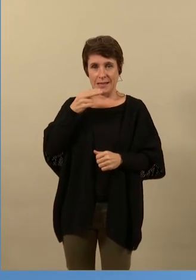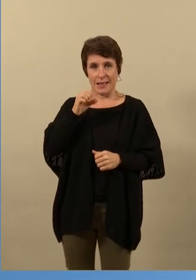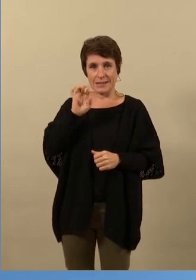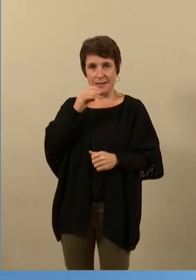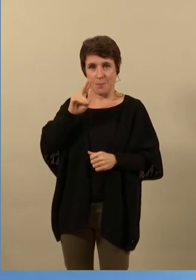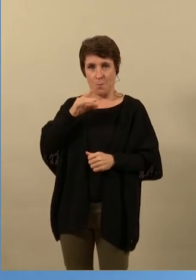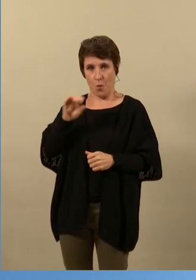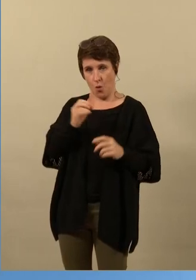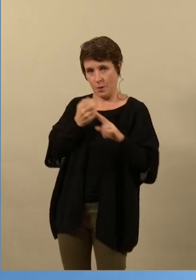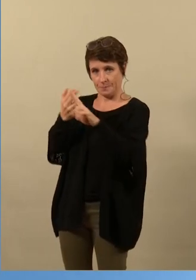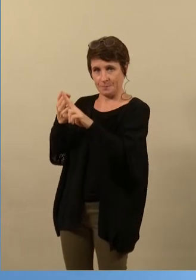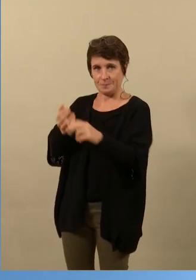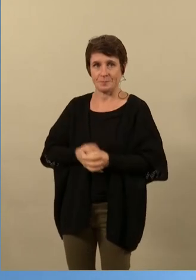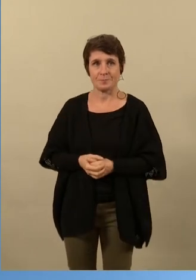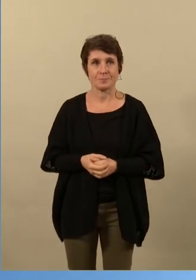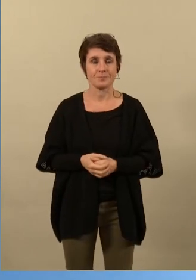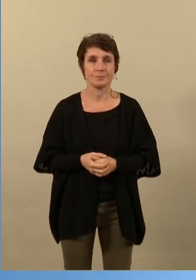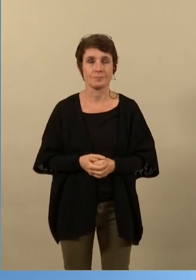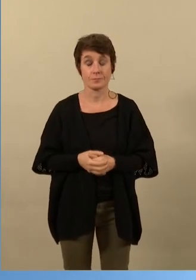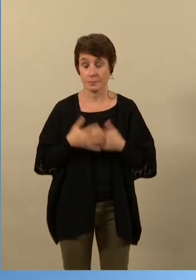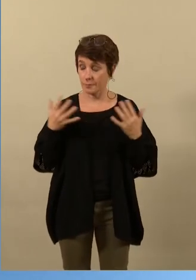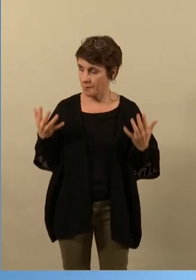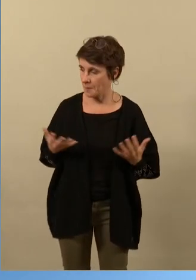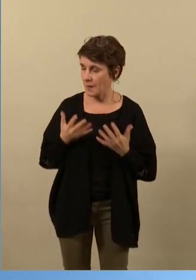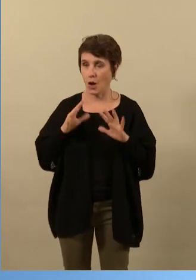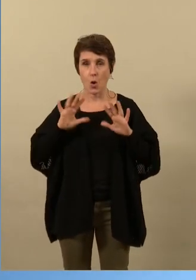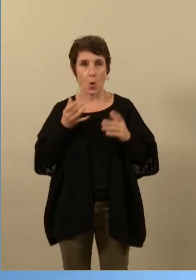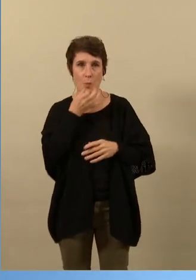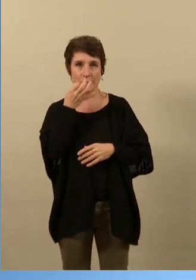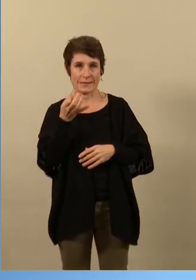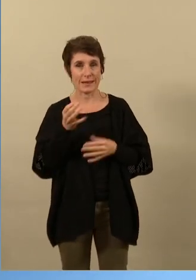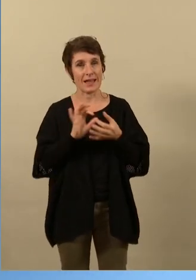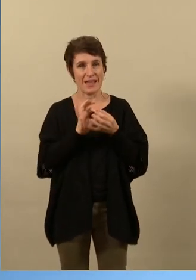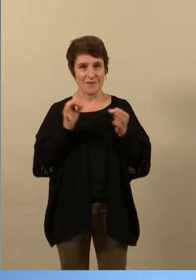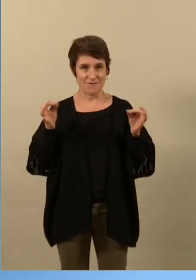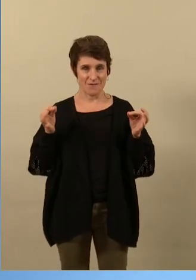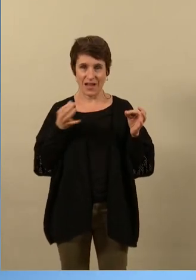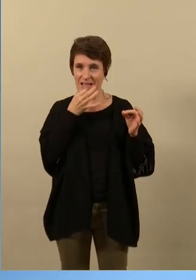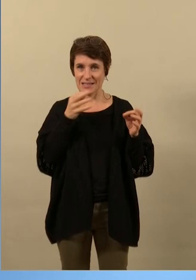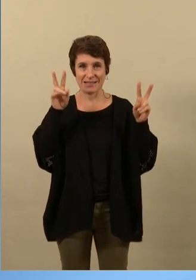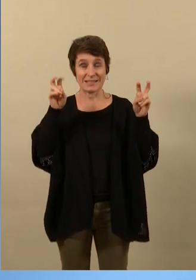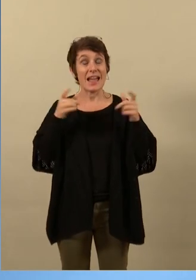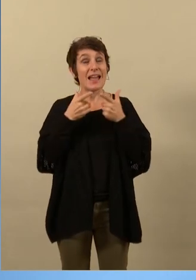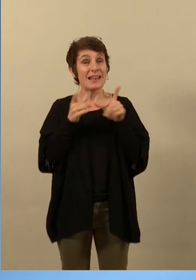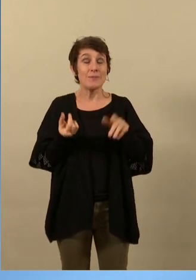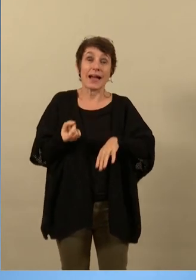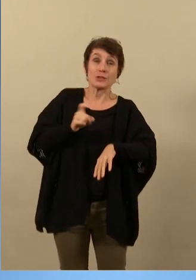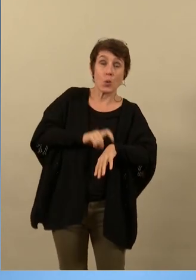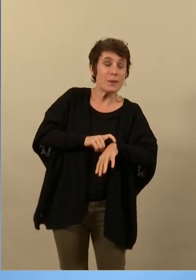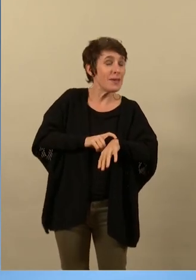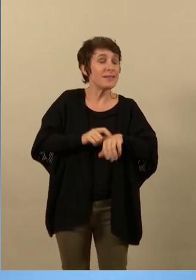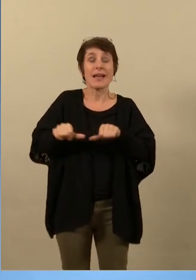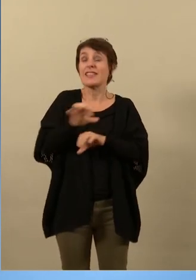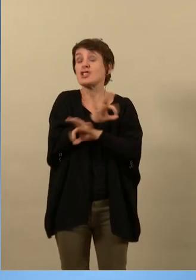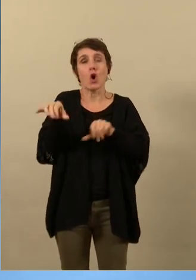sénempo alors comment dire dans notre phrase il est écrit libération immédiate et inconditionnel